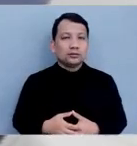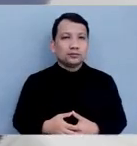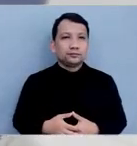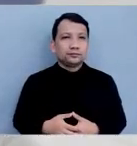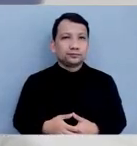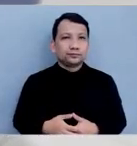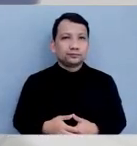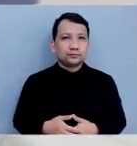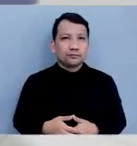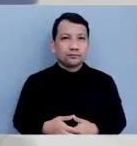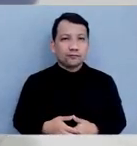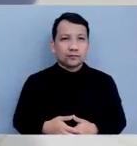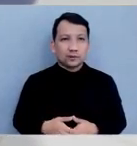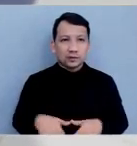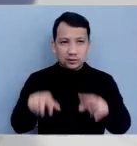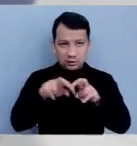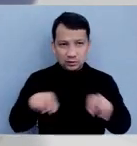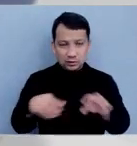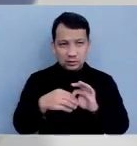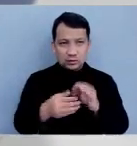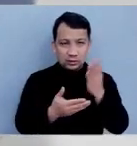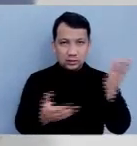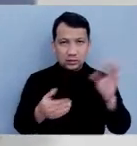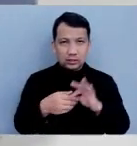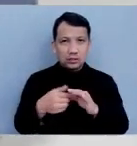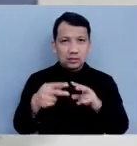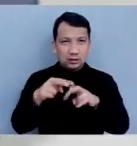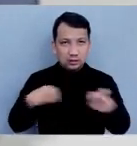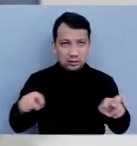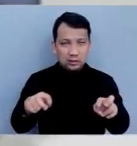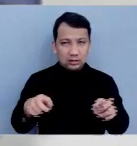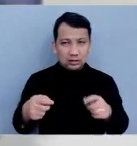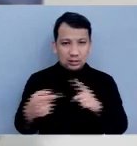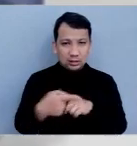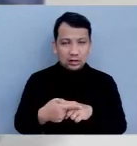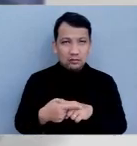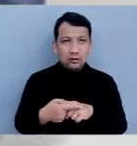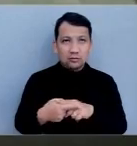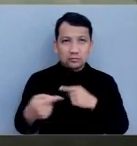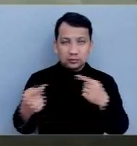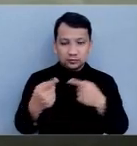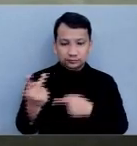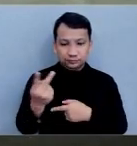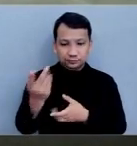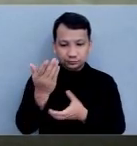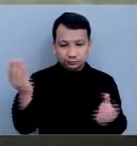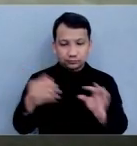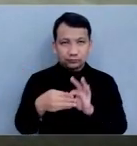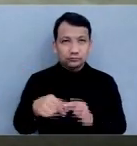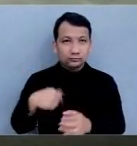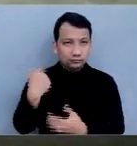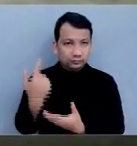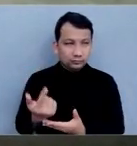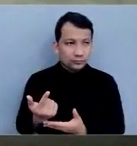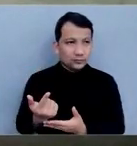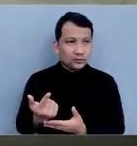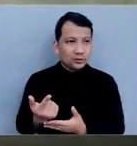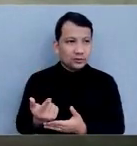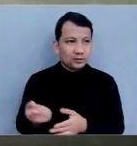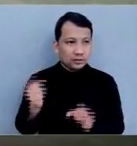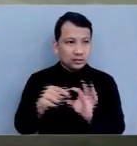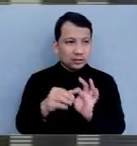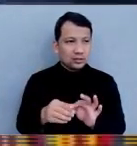Sa imbestigasyon naman ng mga pulis, lumalabas na nagkaroon ng pagtatalo ang dalawa hanggang sa humantong na ito